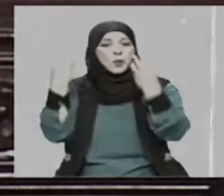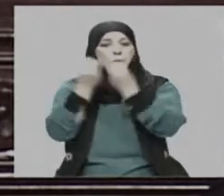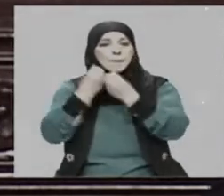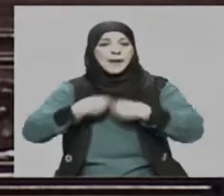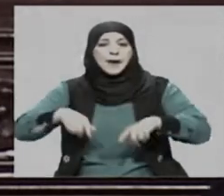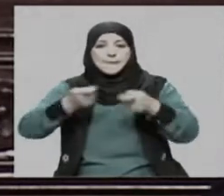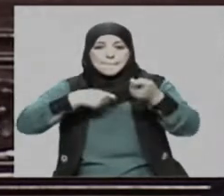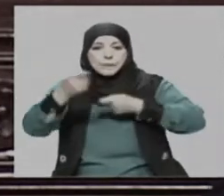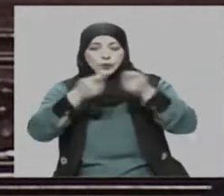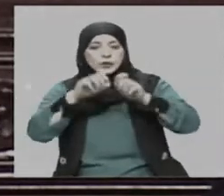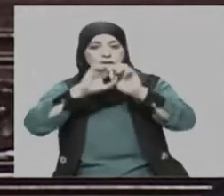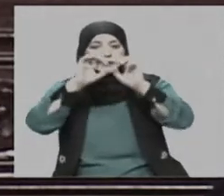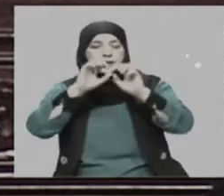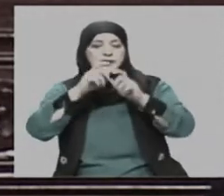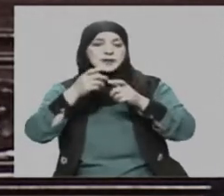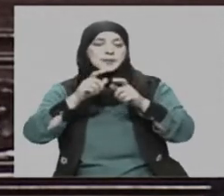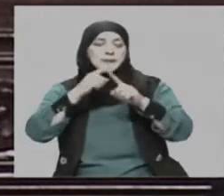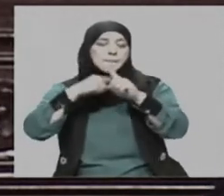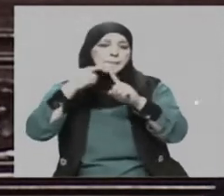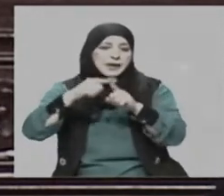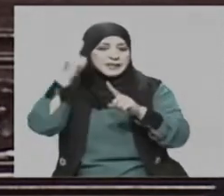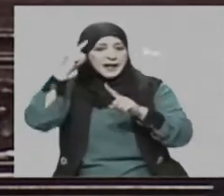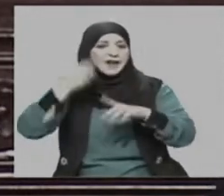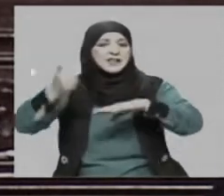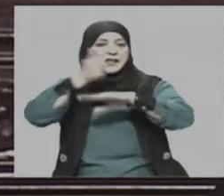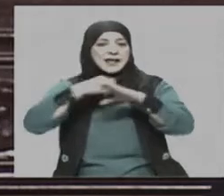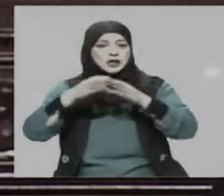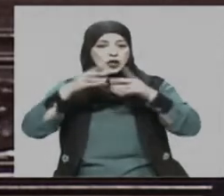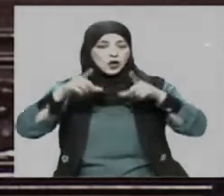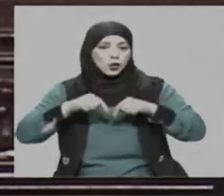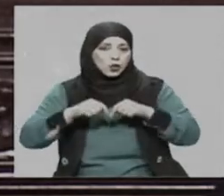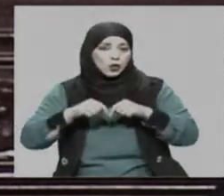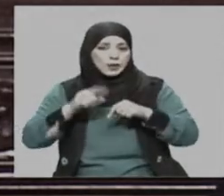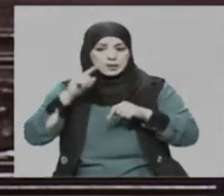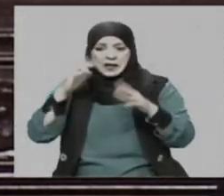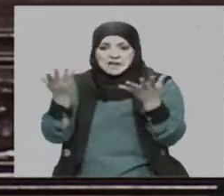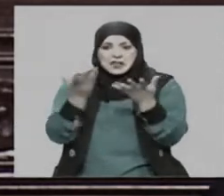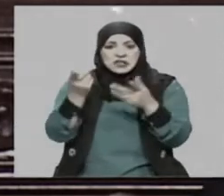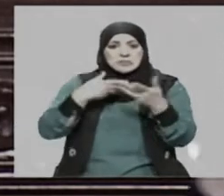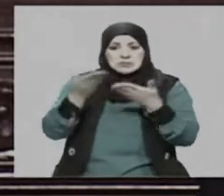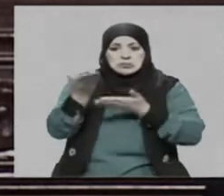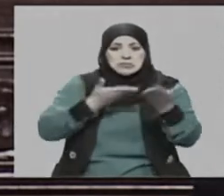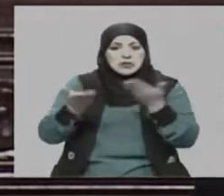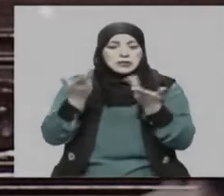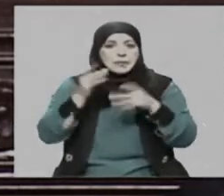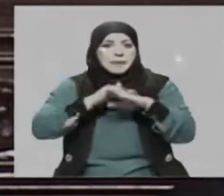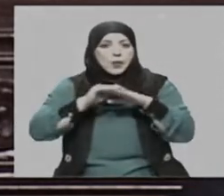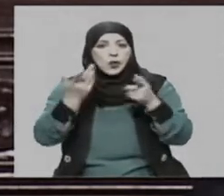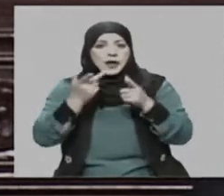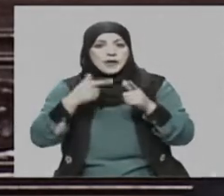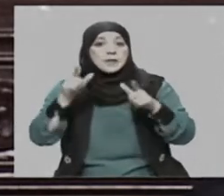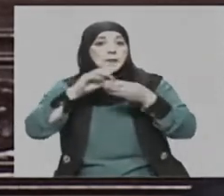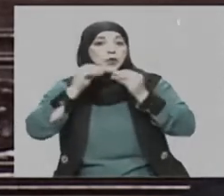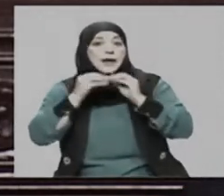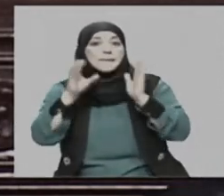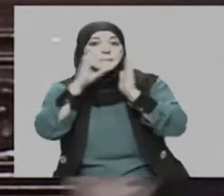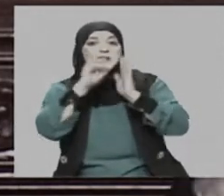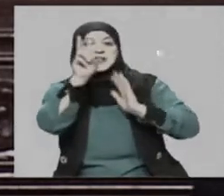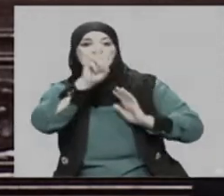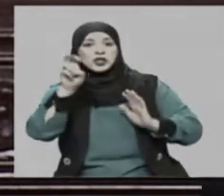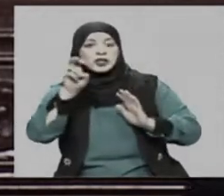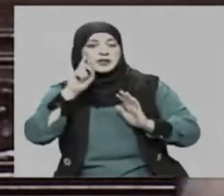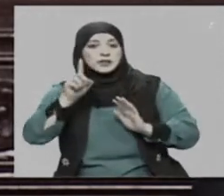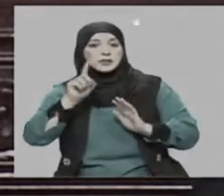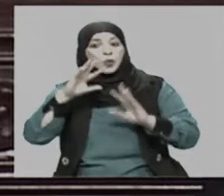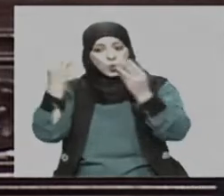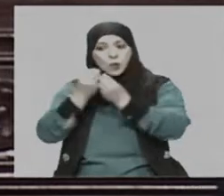مدير المصالح التشريع في رئاسة الحكومة، قلنا كيفاش باش تعاملوا مع القضية هذه، وحلنا في الفصل 20